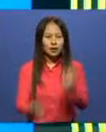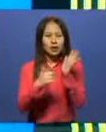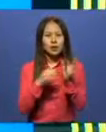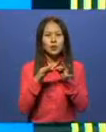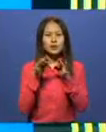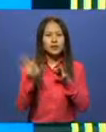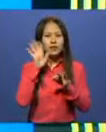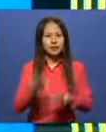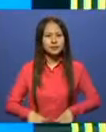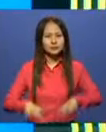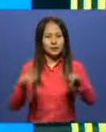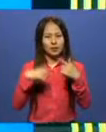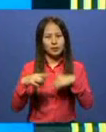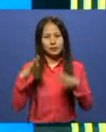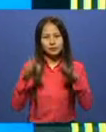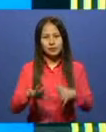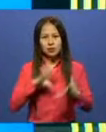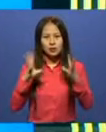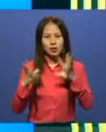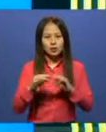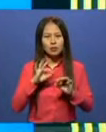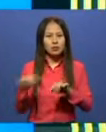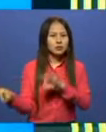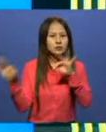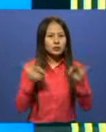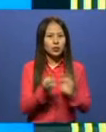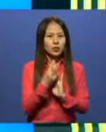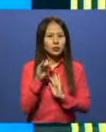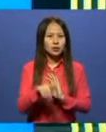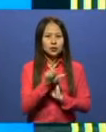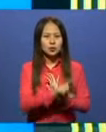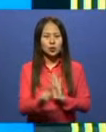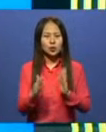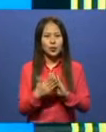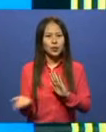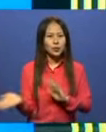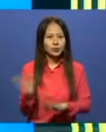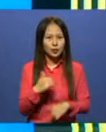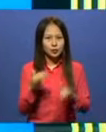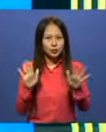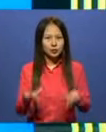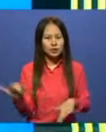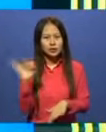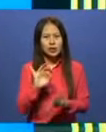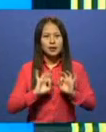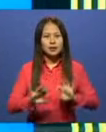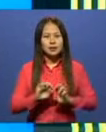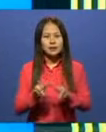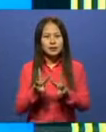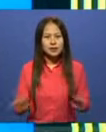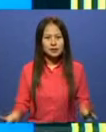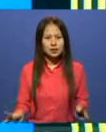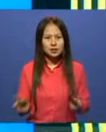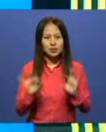Қарағанды облысындағы тасқын су тартылып келеді. Төтенше жағдай кезінде эвакуацияланған 12 мыңға жуық адам үйлеріне оралды. Бұл туралы бүгін Ішкі істер министрлігінің төтенше